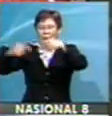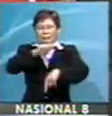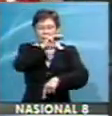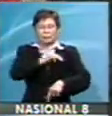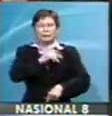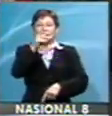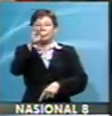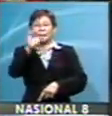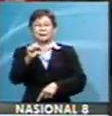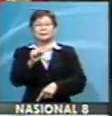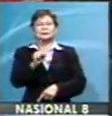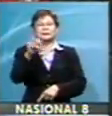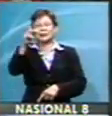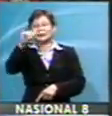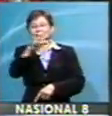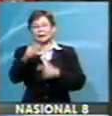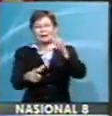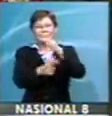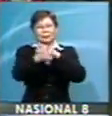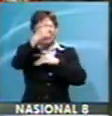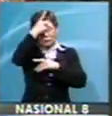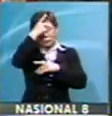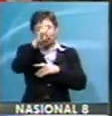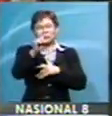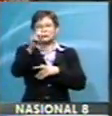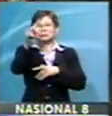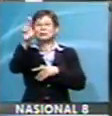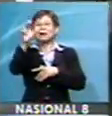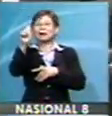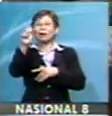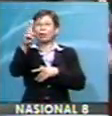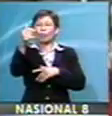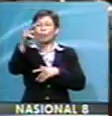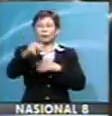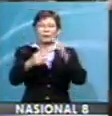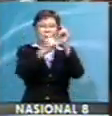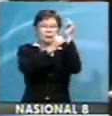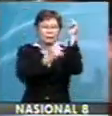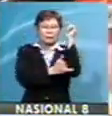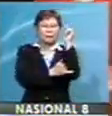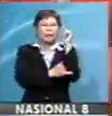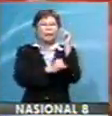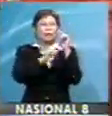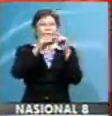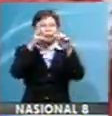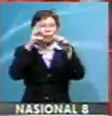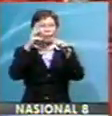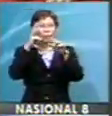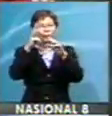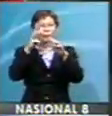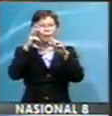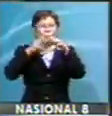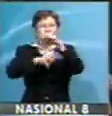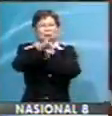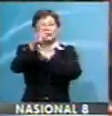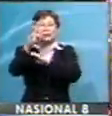belia dan sukan Khairi Jamaluddin dan timbalannya datuk m sarawanan merangkap pengerusi Yayasan en serta ketua wanita mic